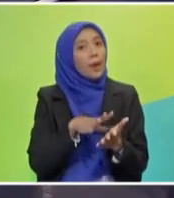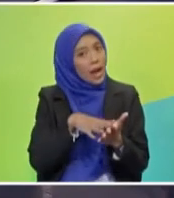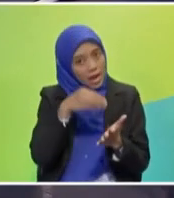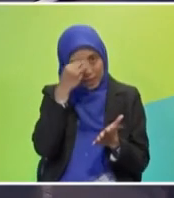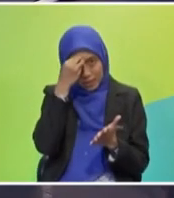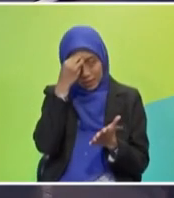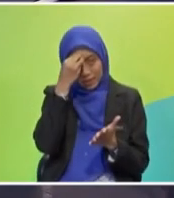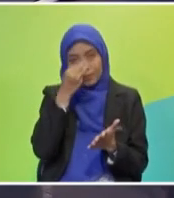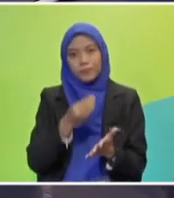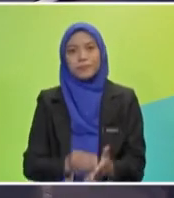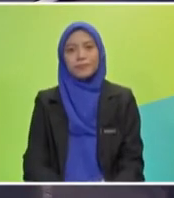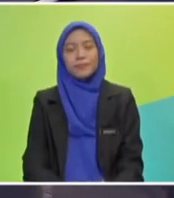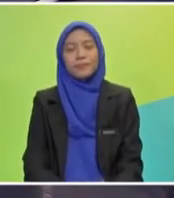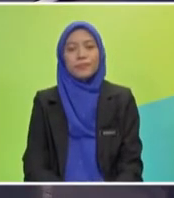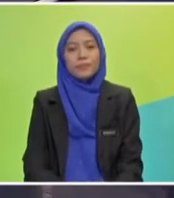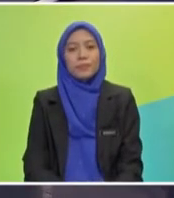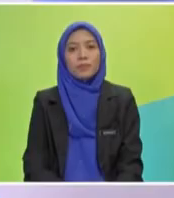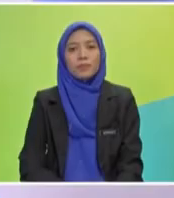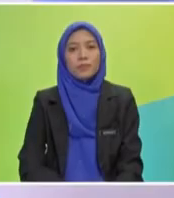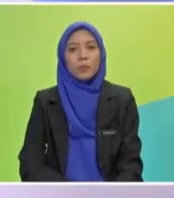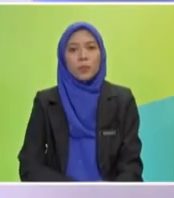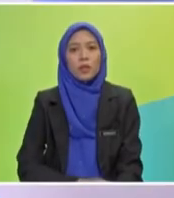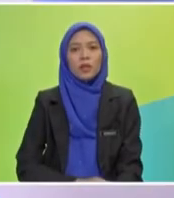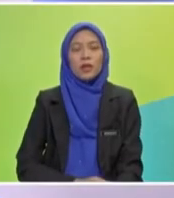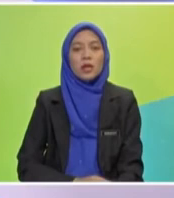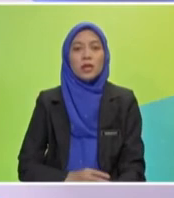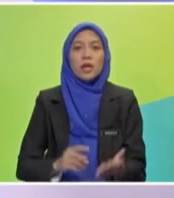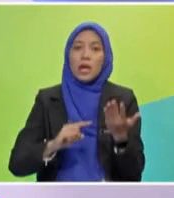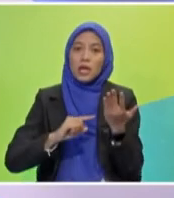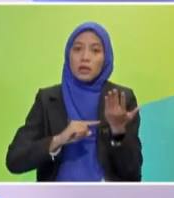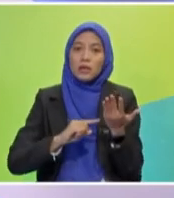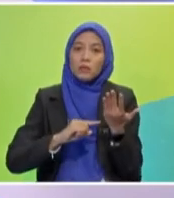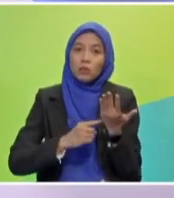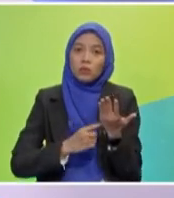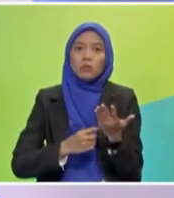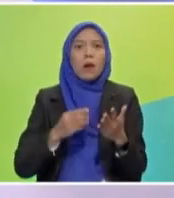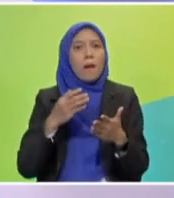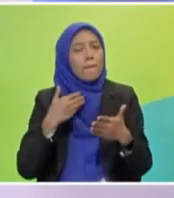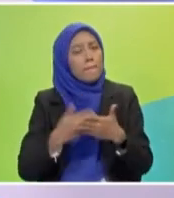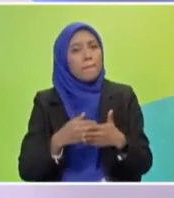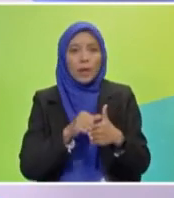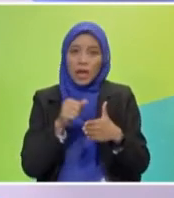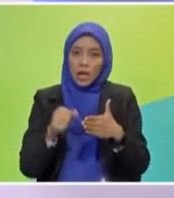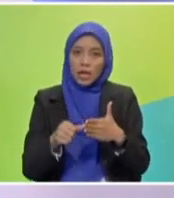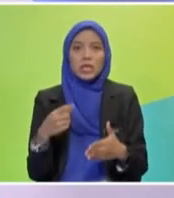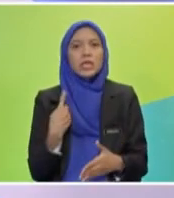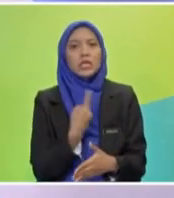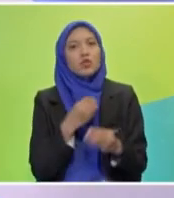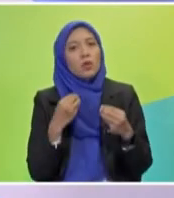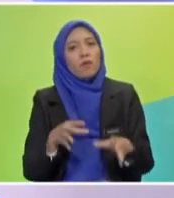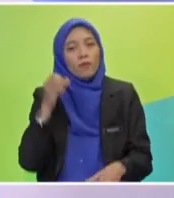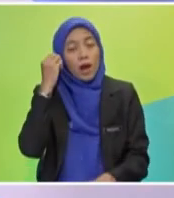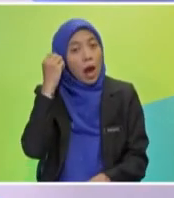setakat hari ini. Okey. Baik, Kak Nisa. Daripada awal sehinggalah kita di penghujung ini, kita dah mula memahami